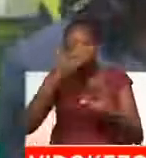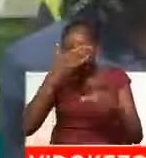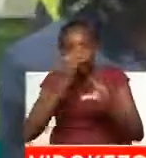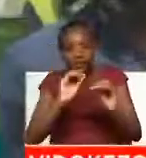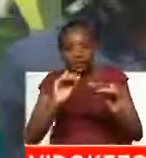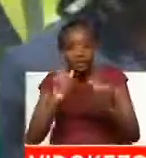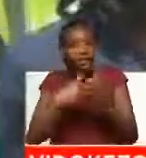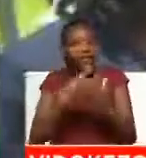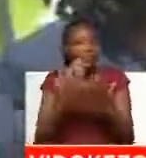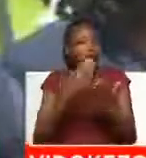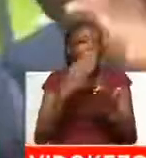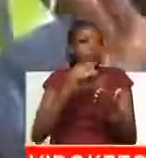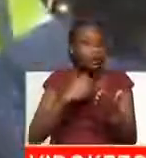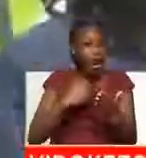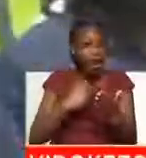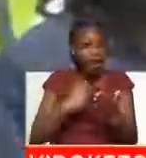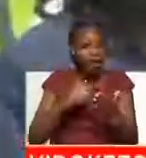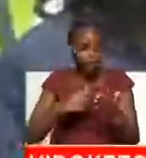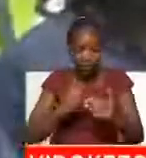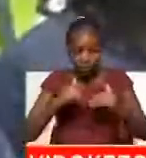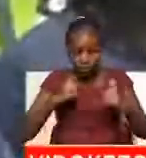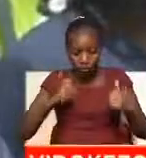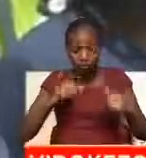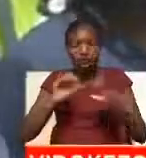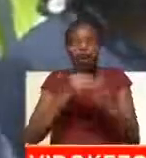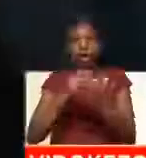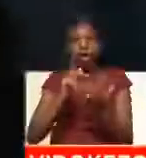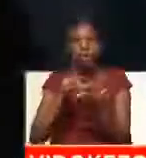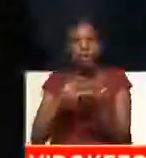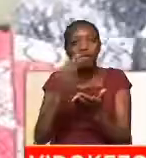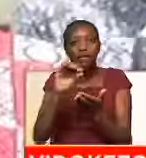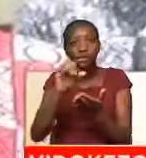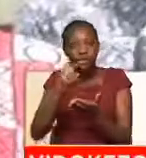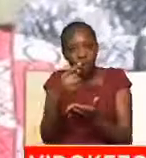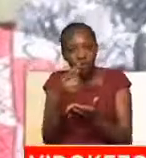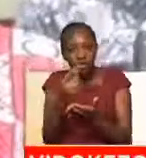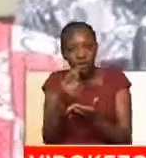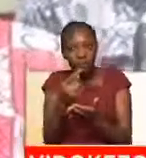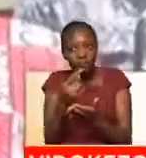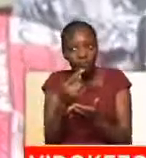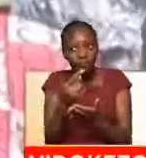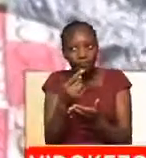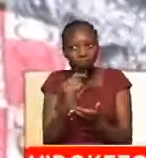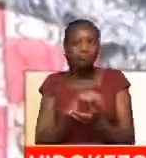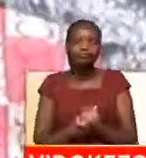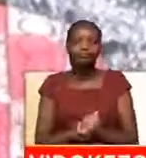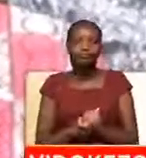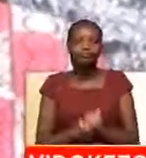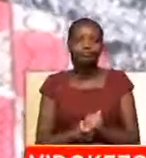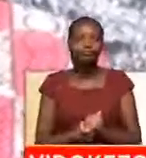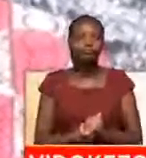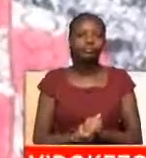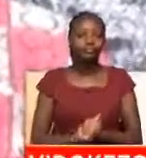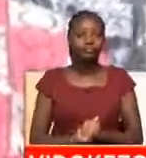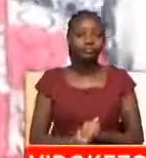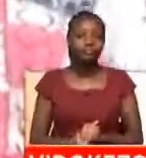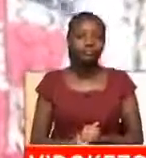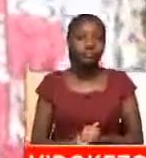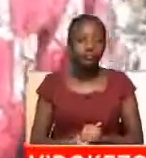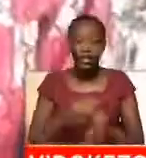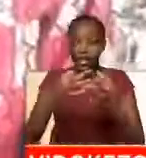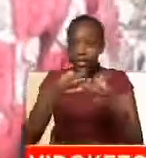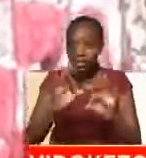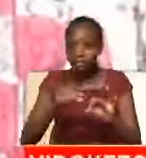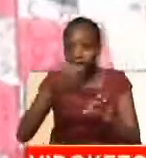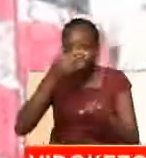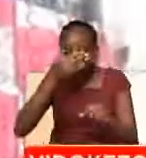uweke quarantine ama uwekwe faini ya shilingi 20,000. The alternative ya kuvaa mask ni ventilator. Usipovaa